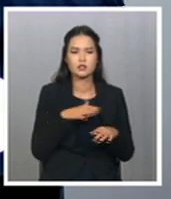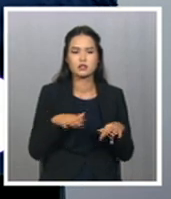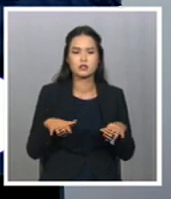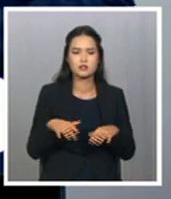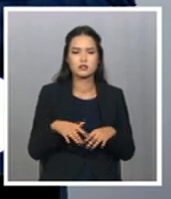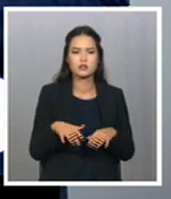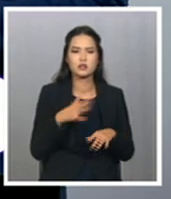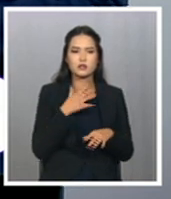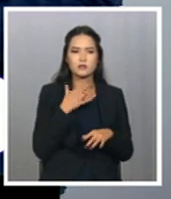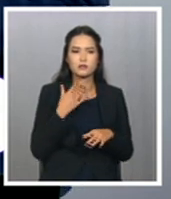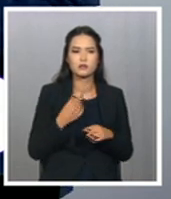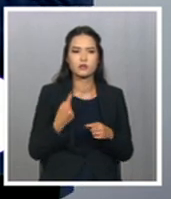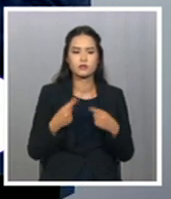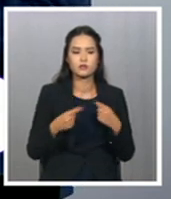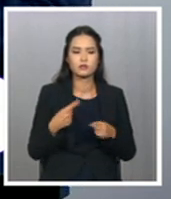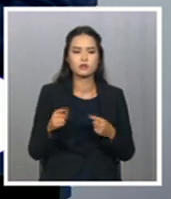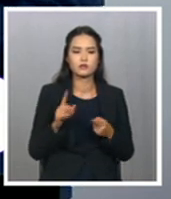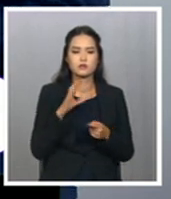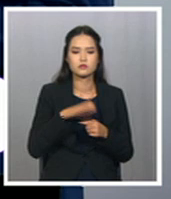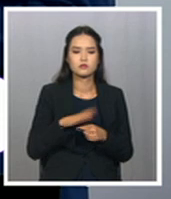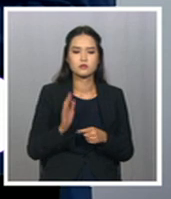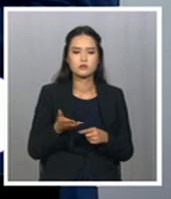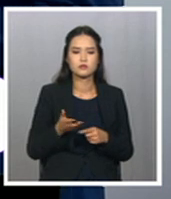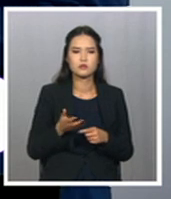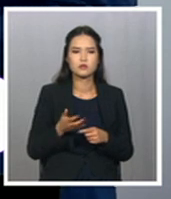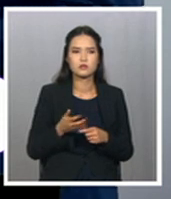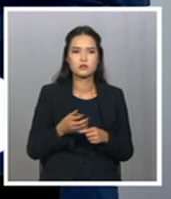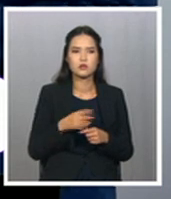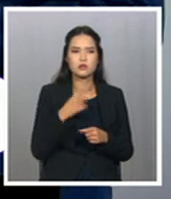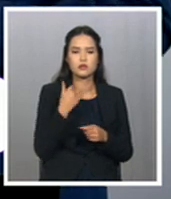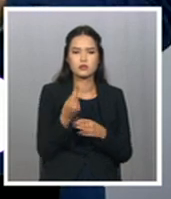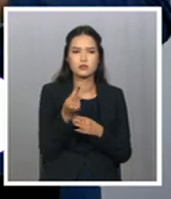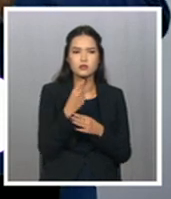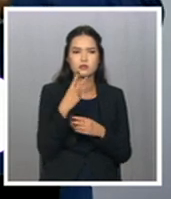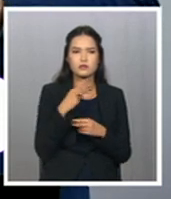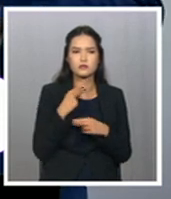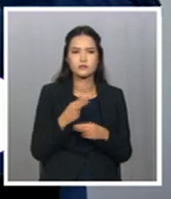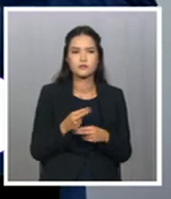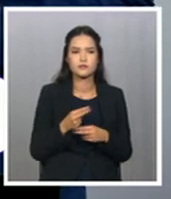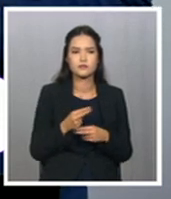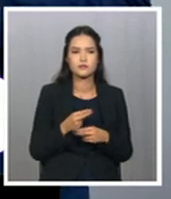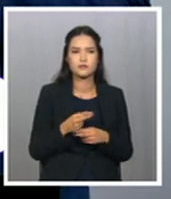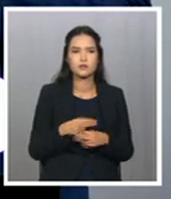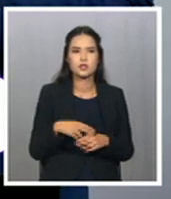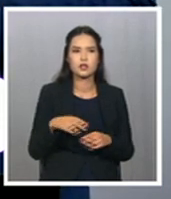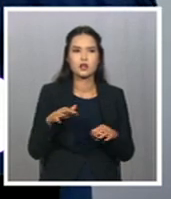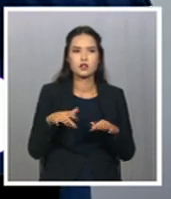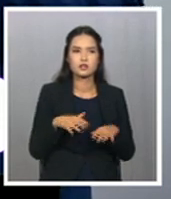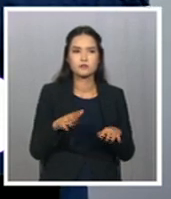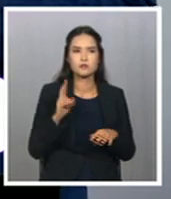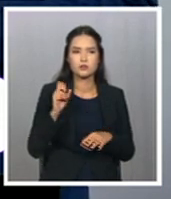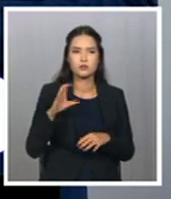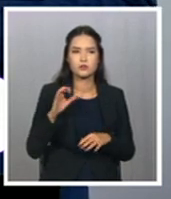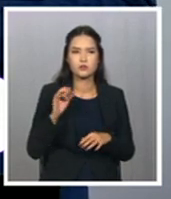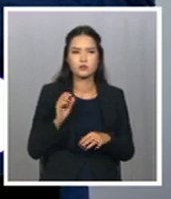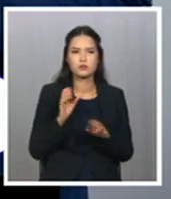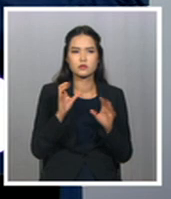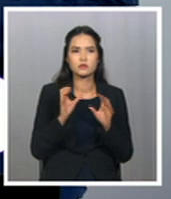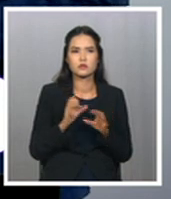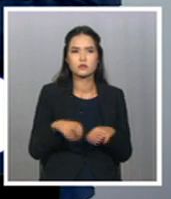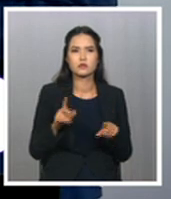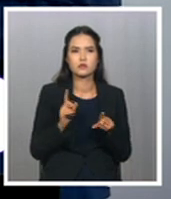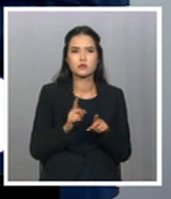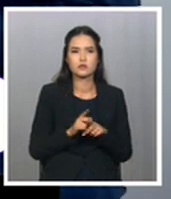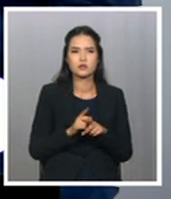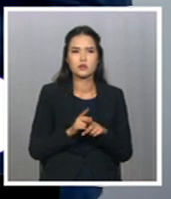және күшінің өзгеретінін біз байқадық. Енді мына жерде қарастырып көрейік, бұлардың теңдеуі қалай болады екен. Яғни координата теңдеуімен біз